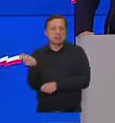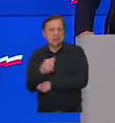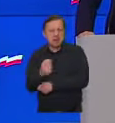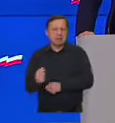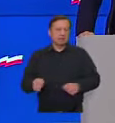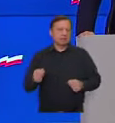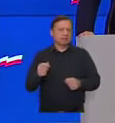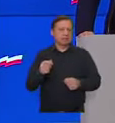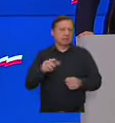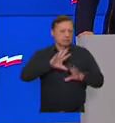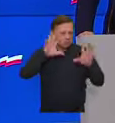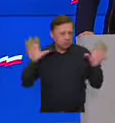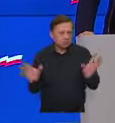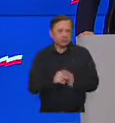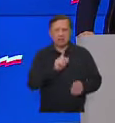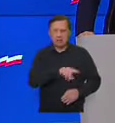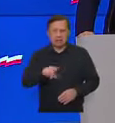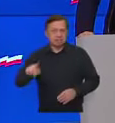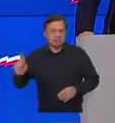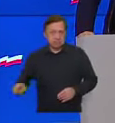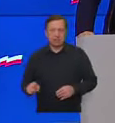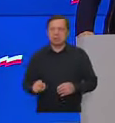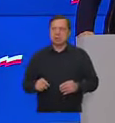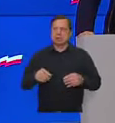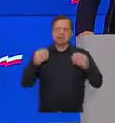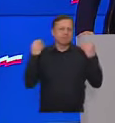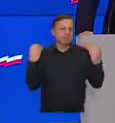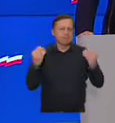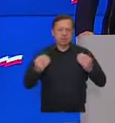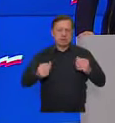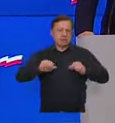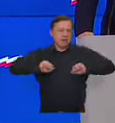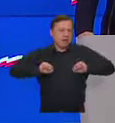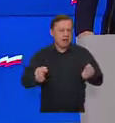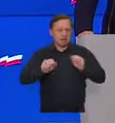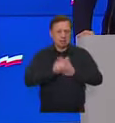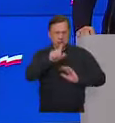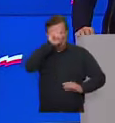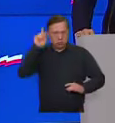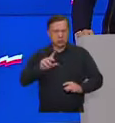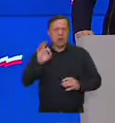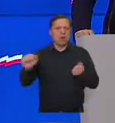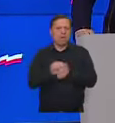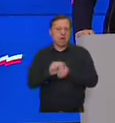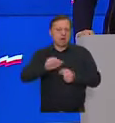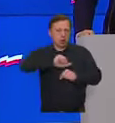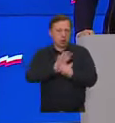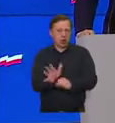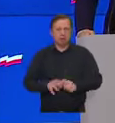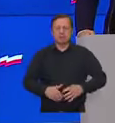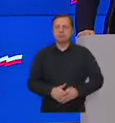Straż Pożarna. Te wszystkie jednostki w ogromnym stopniu angażują całe społeczeństwo w walkę z